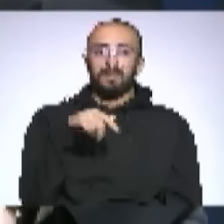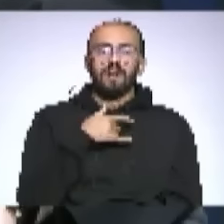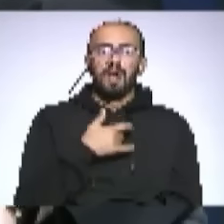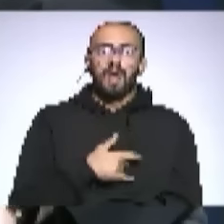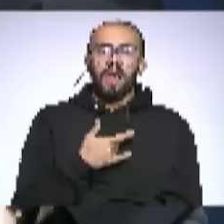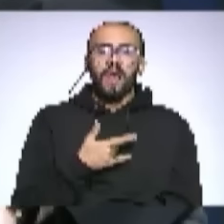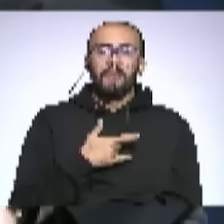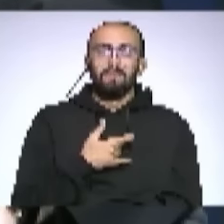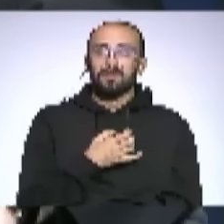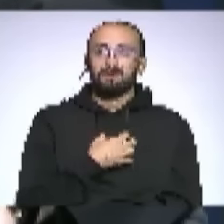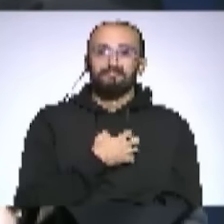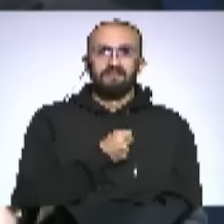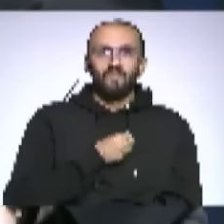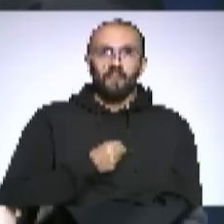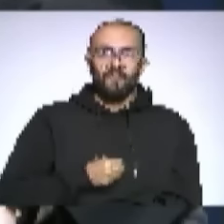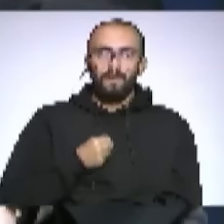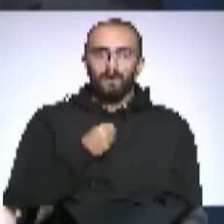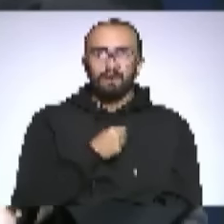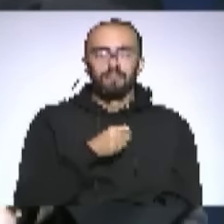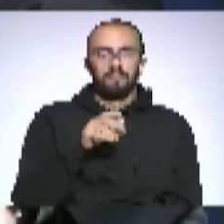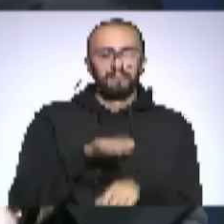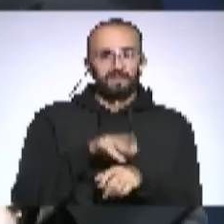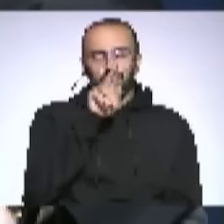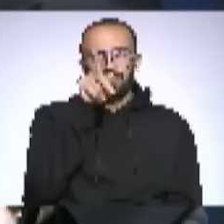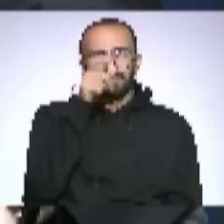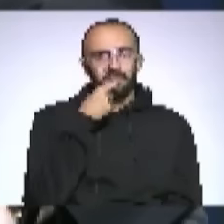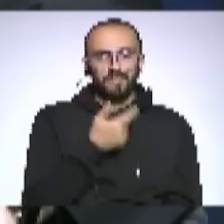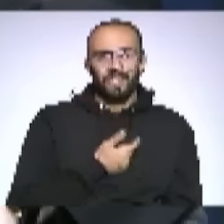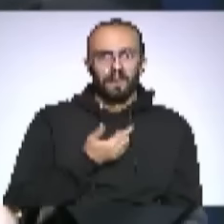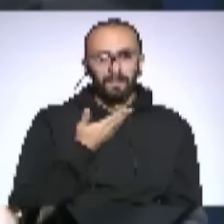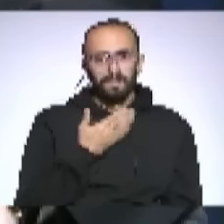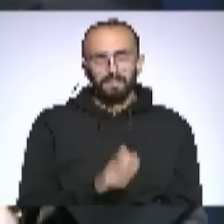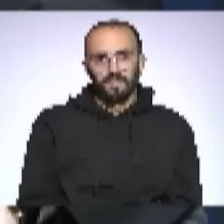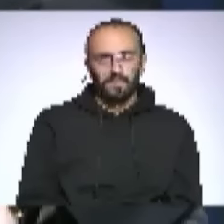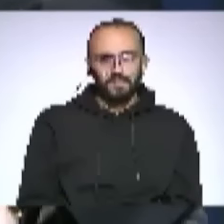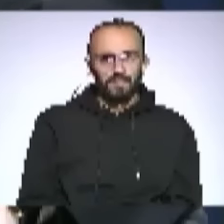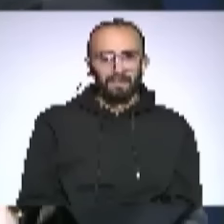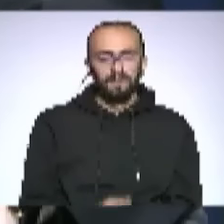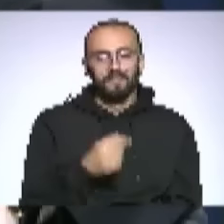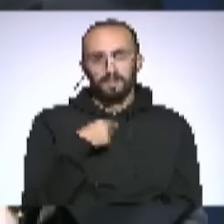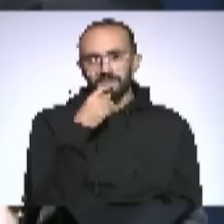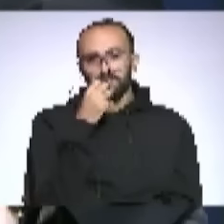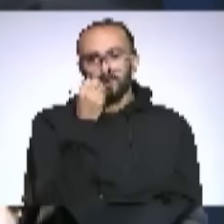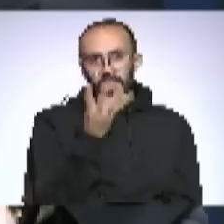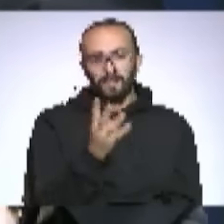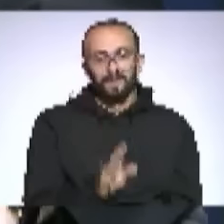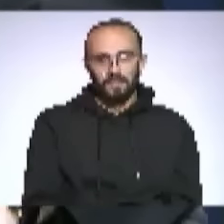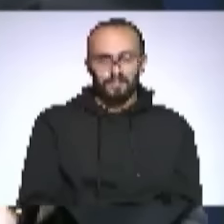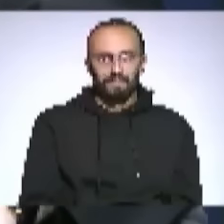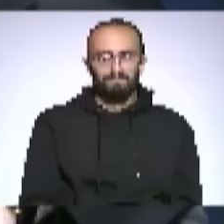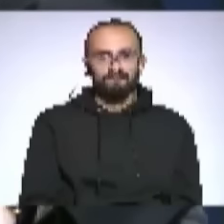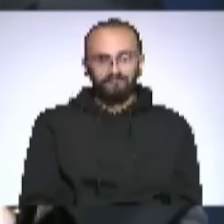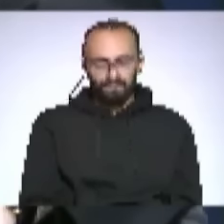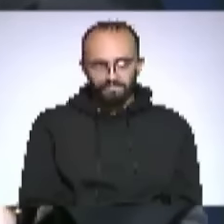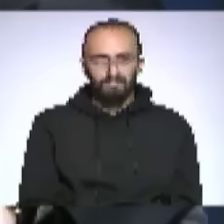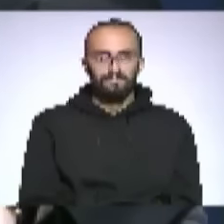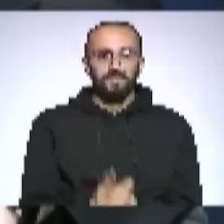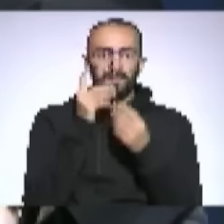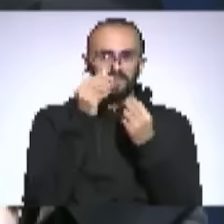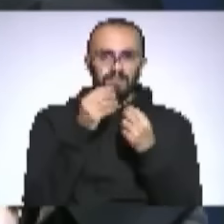كلها بالكامل حضرتك عندك كم سنه 45 لا طبعا ربنا يديك